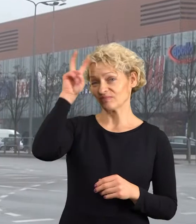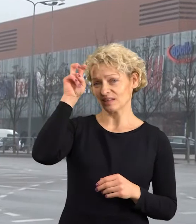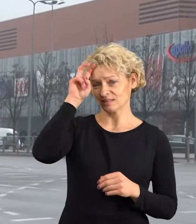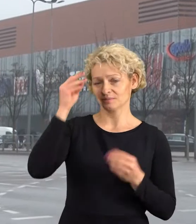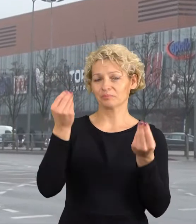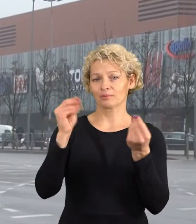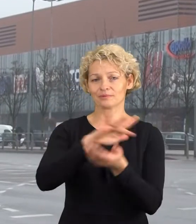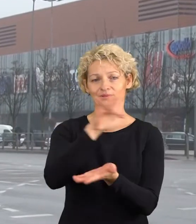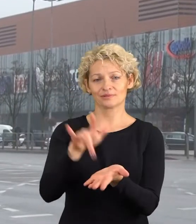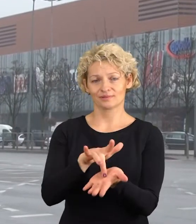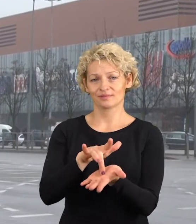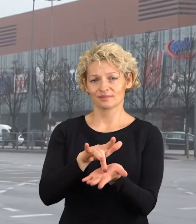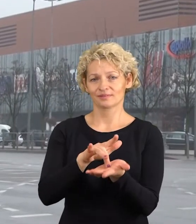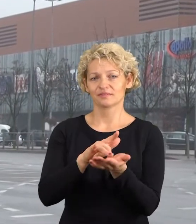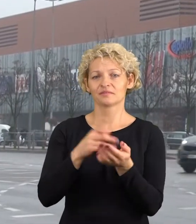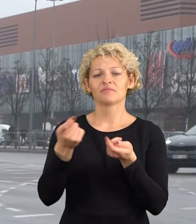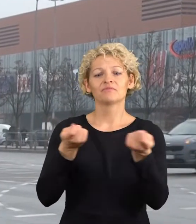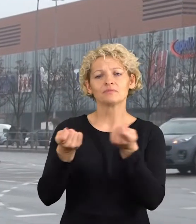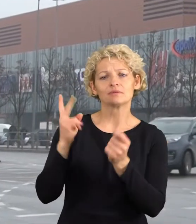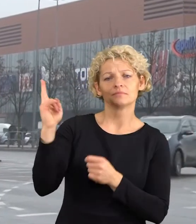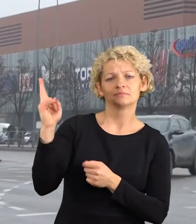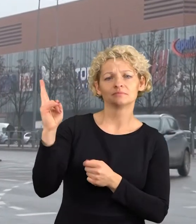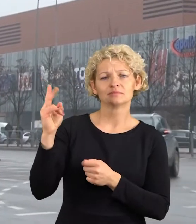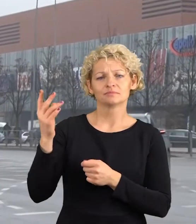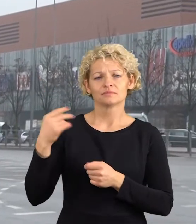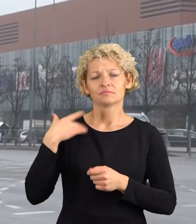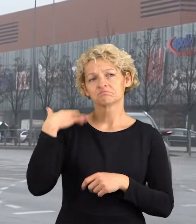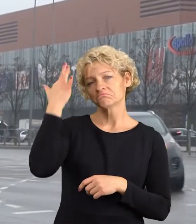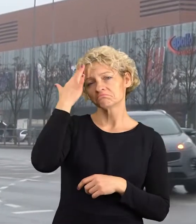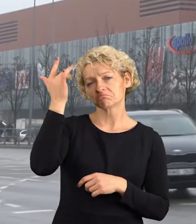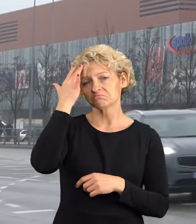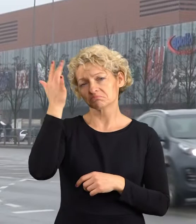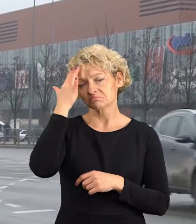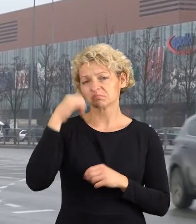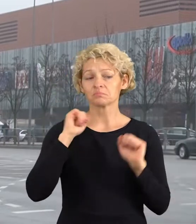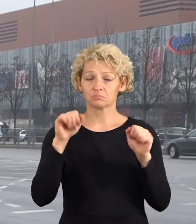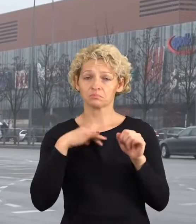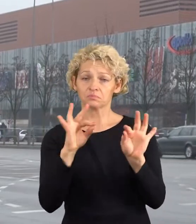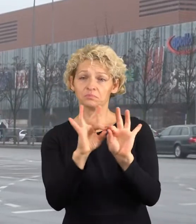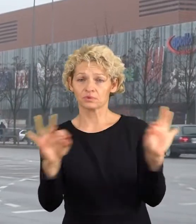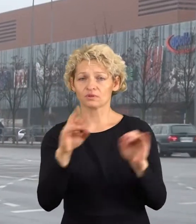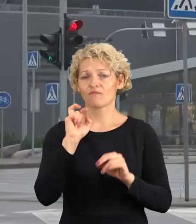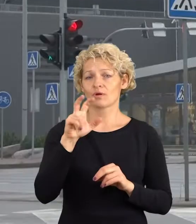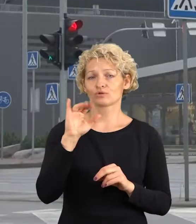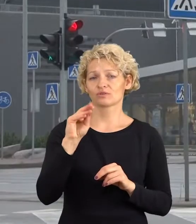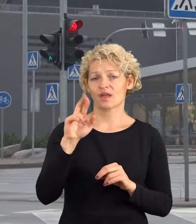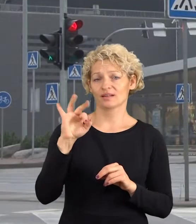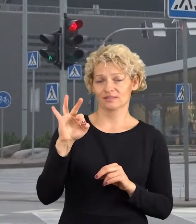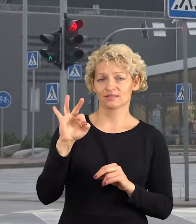Vyriausybė vėl ieško keistų būdų kovoti su prekybos tinklais. Šį kartą siūlo vadinamųjų voucherių sistemą. Žmonėms siūloma